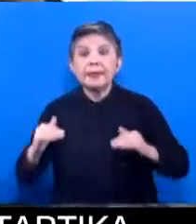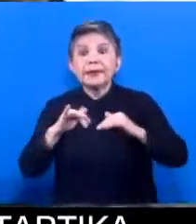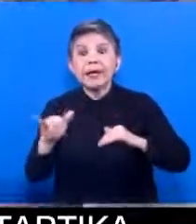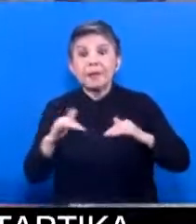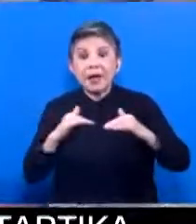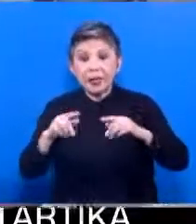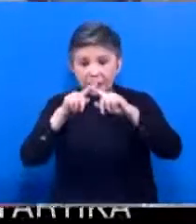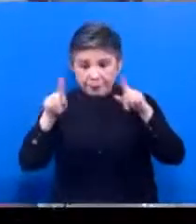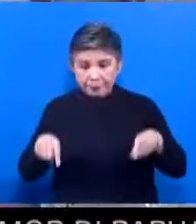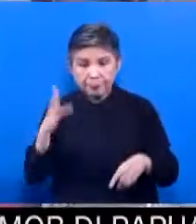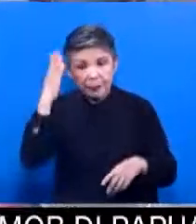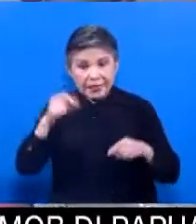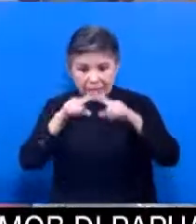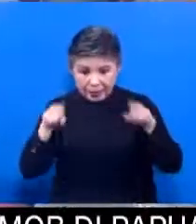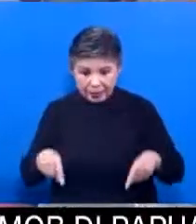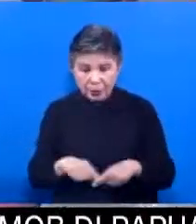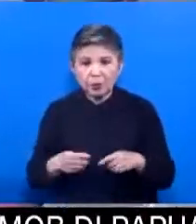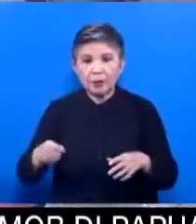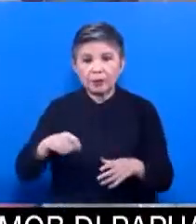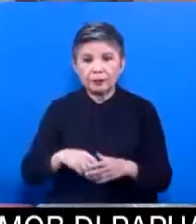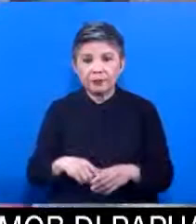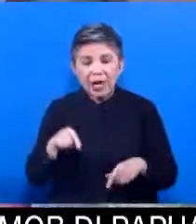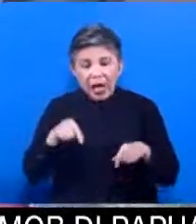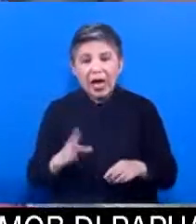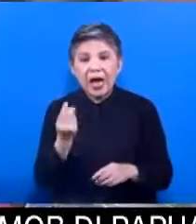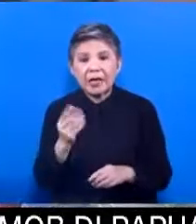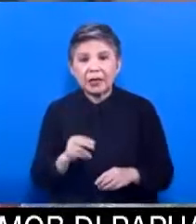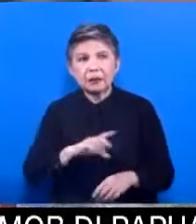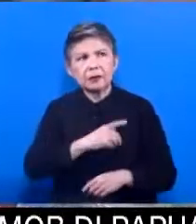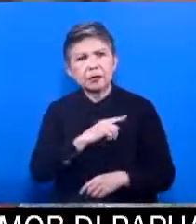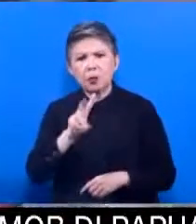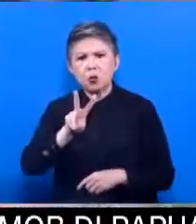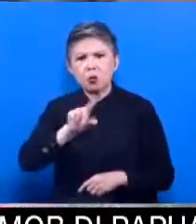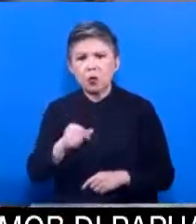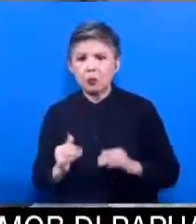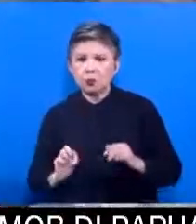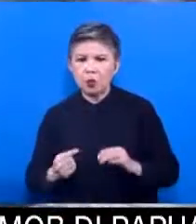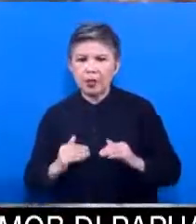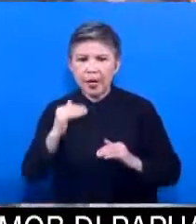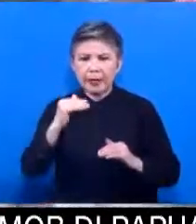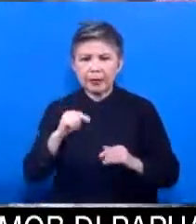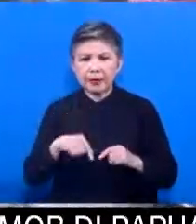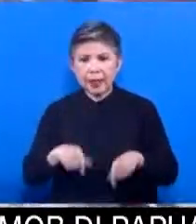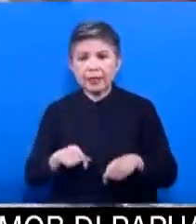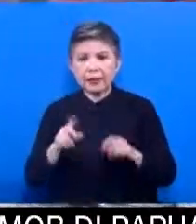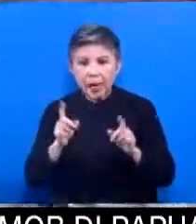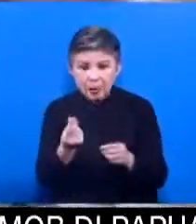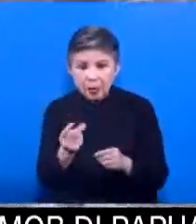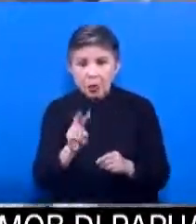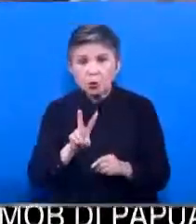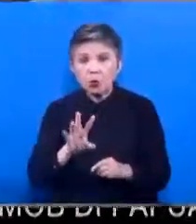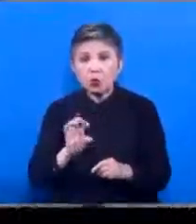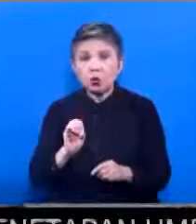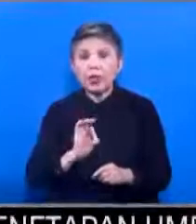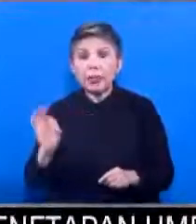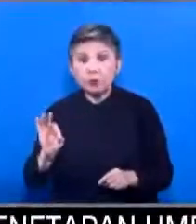kemasan. Ya, memang harga minyak curah sendiri ini selama 2 bulan terakhir sudah naik ya, dari harga 15 sekarang jadi harga